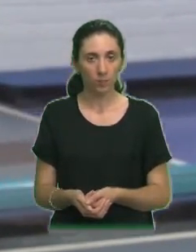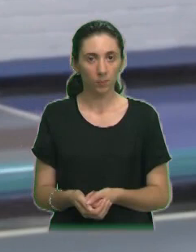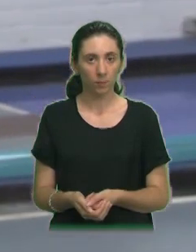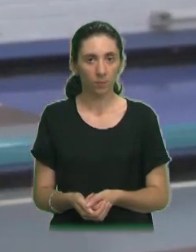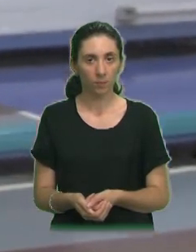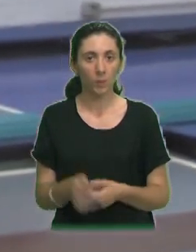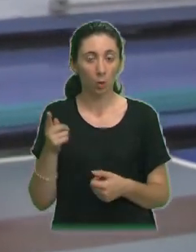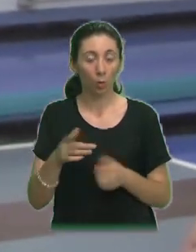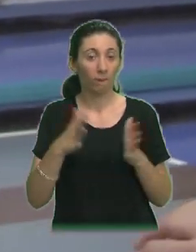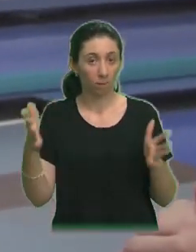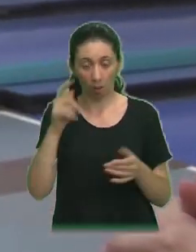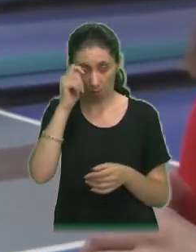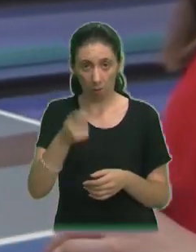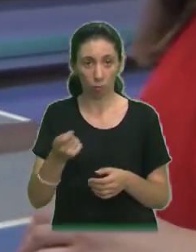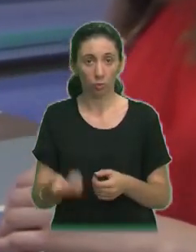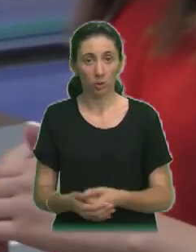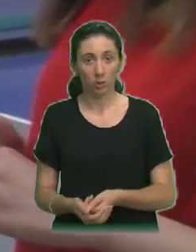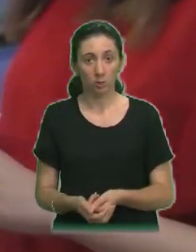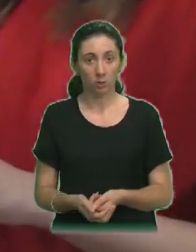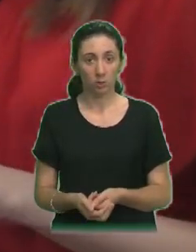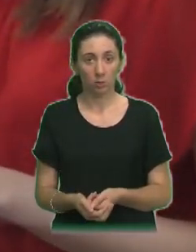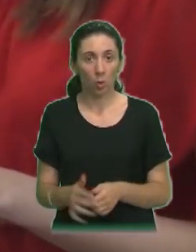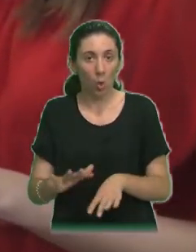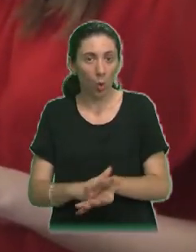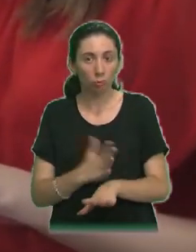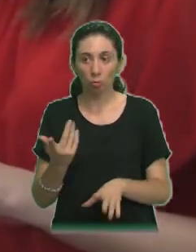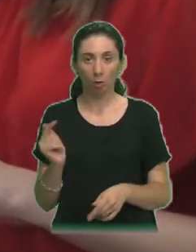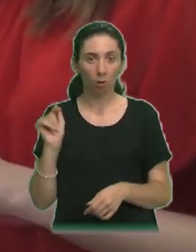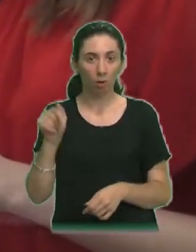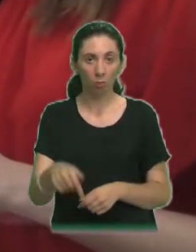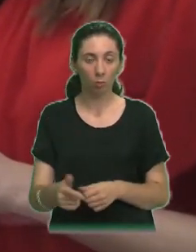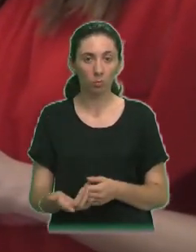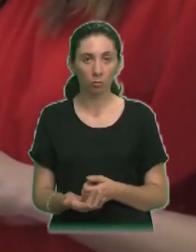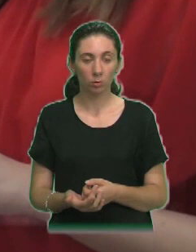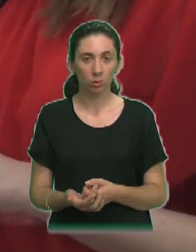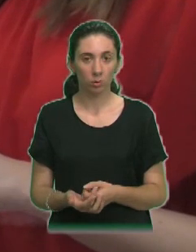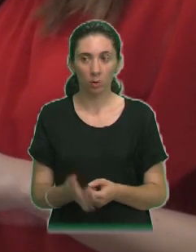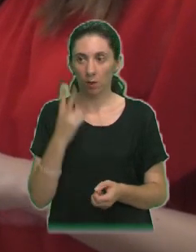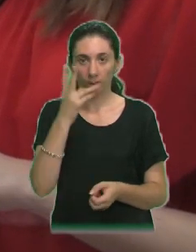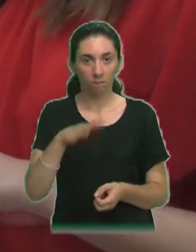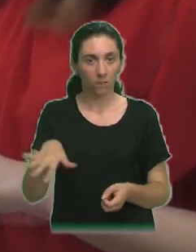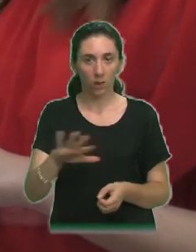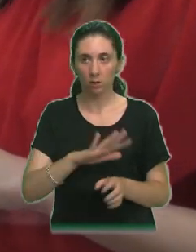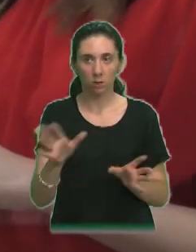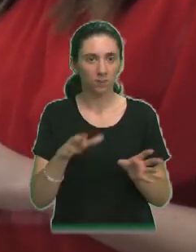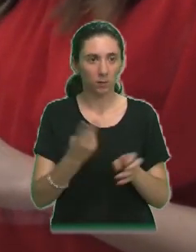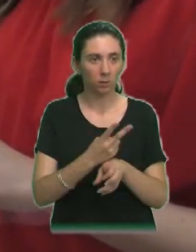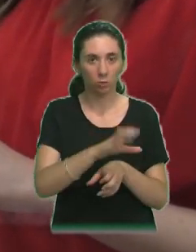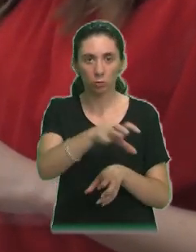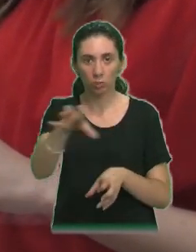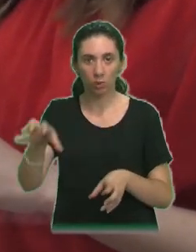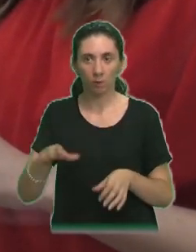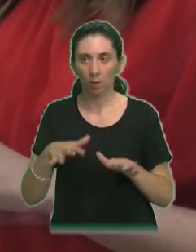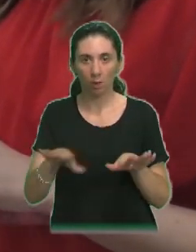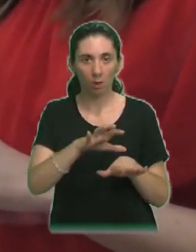Mislim, velika čast. Onaj osjećaj kad dođeš pa vidiš sve te nacije